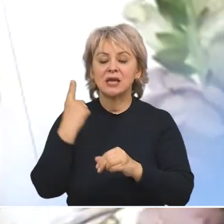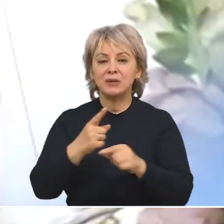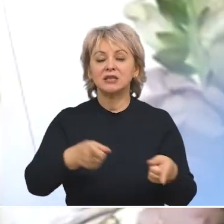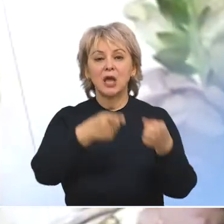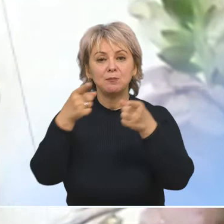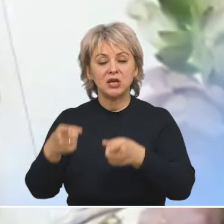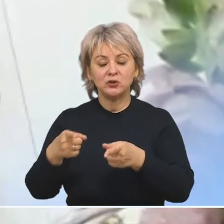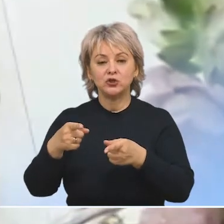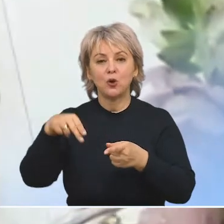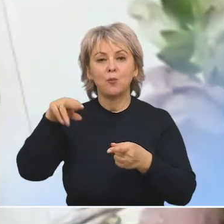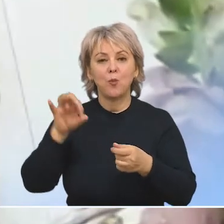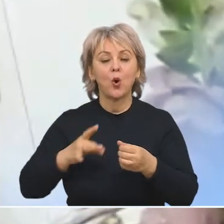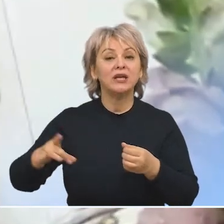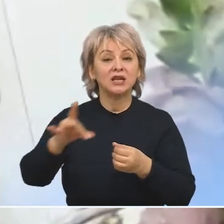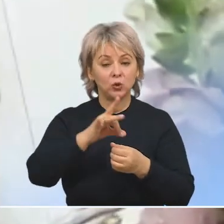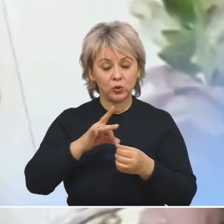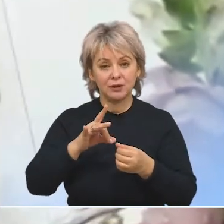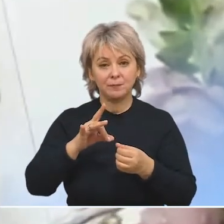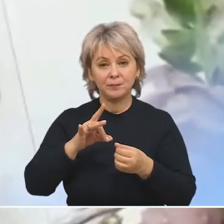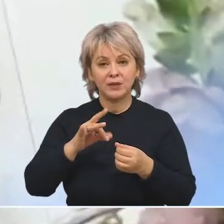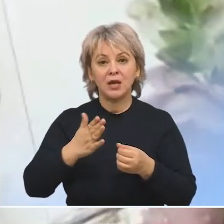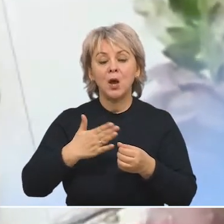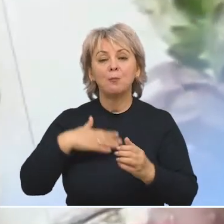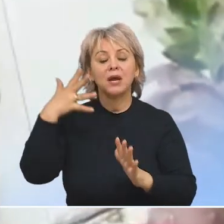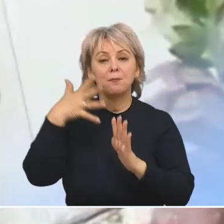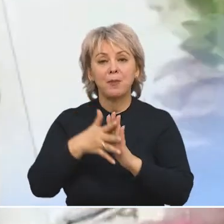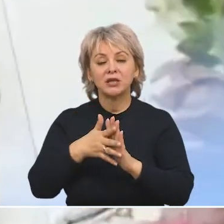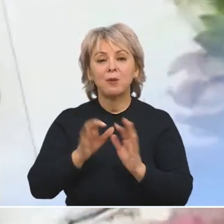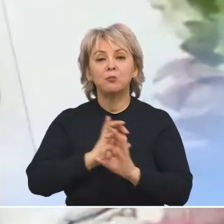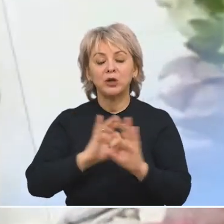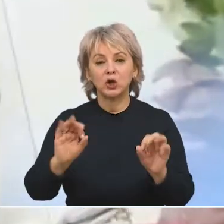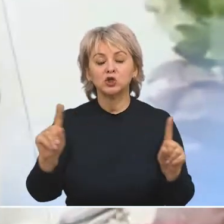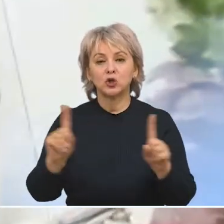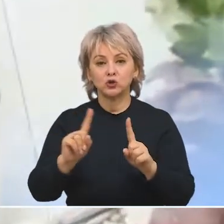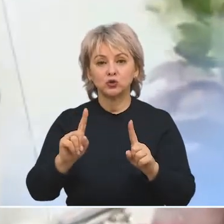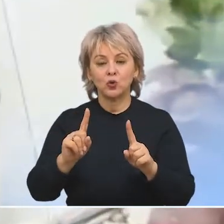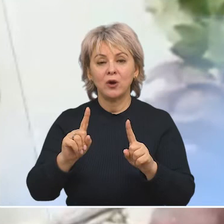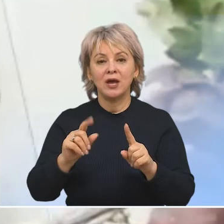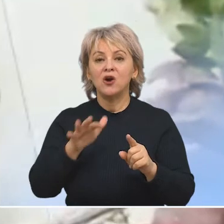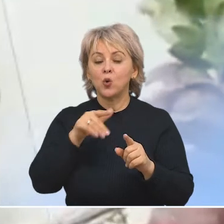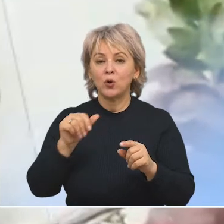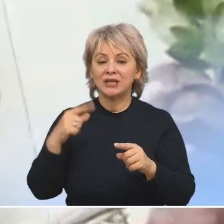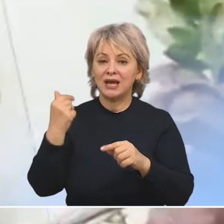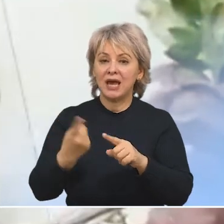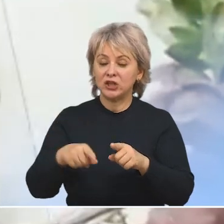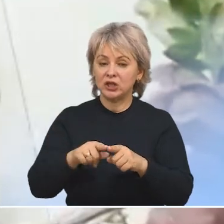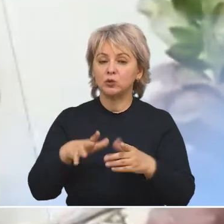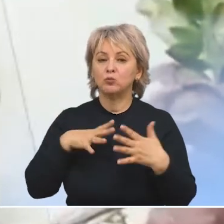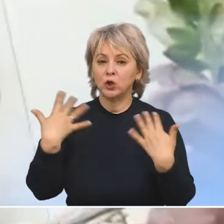на перемещение по регионам. Мы понимаем прекрасно, что сезон этот мы